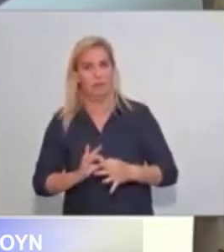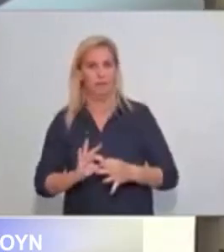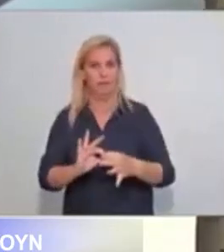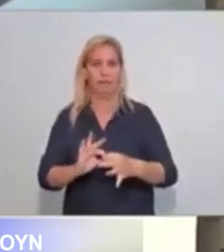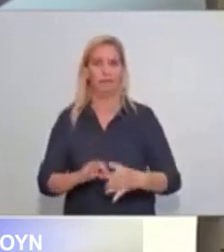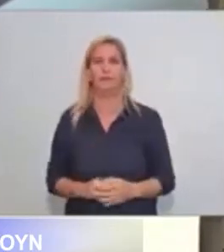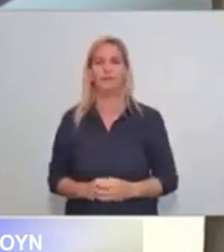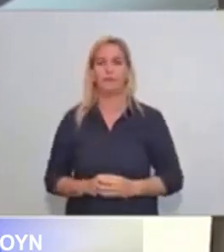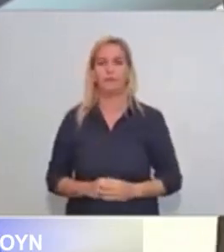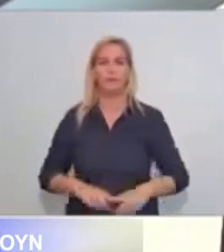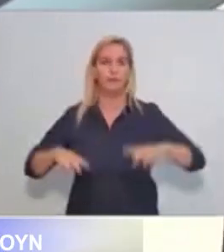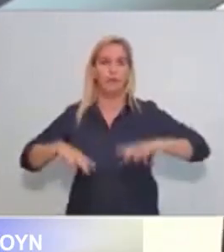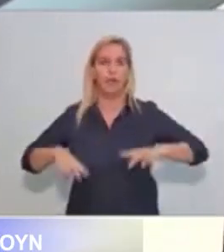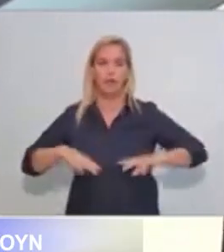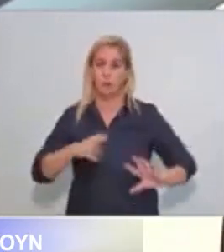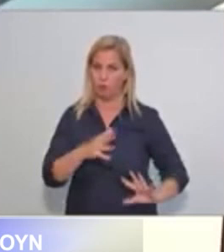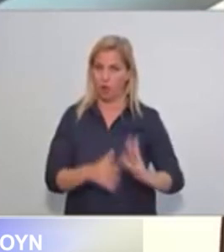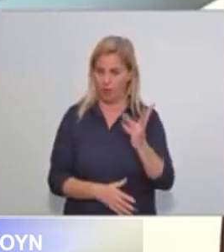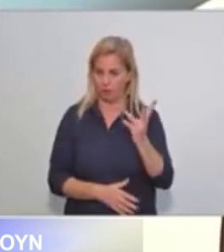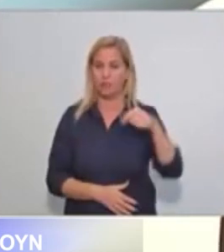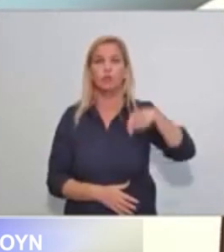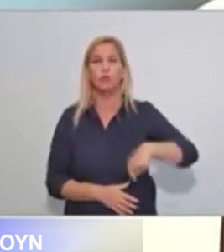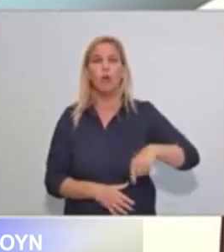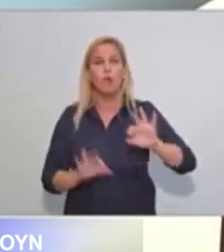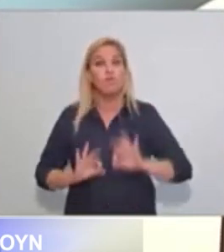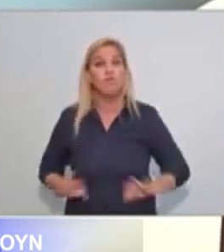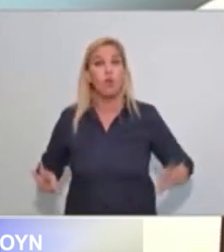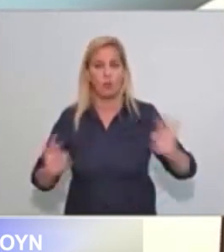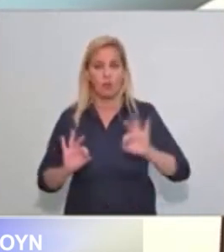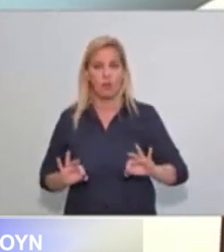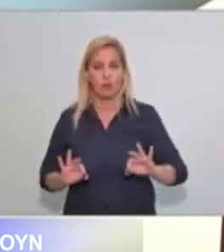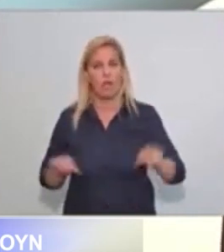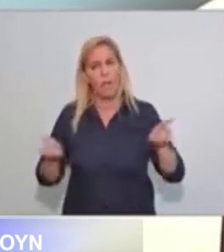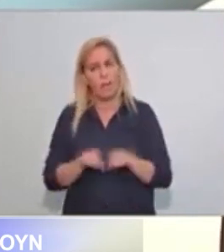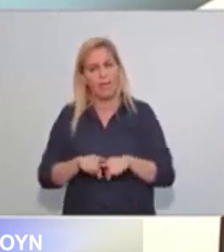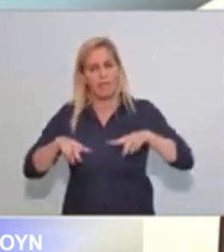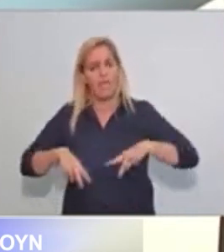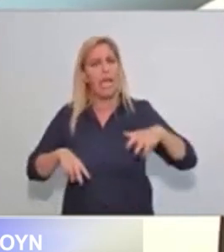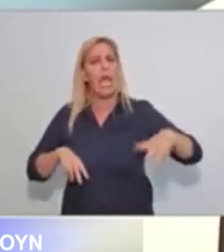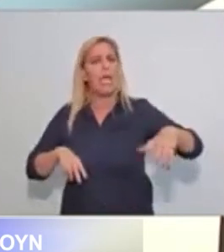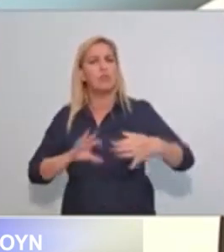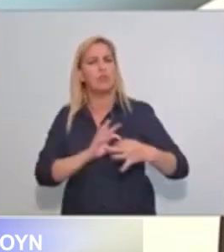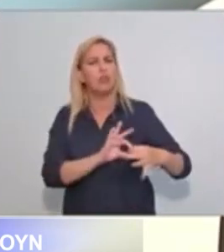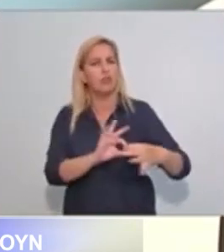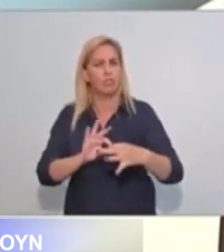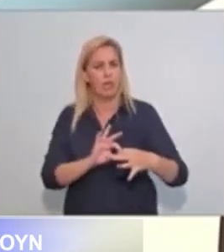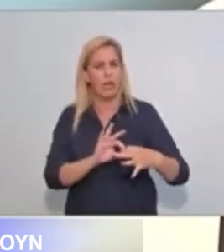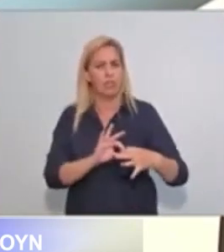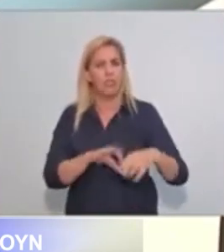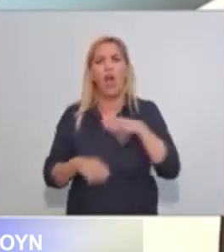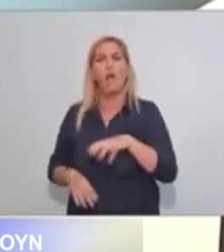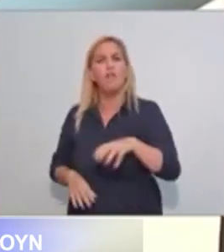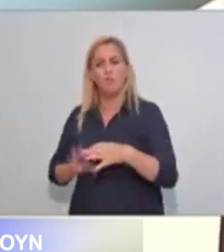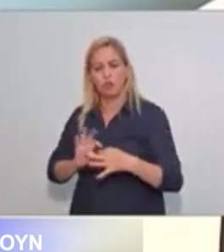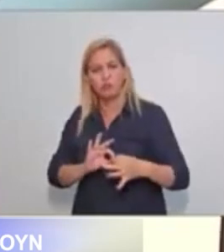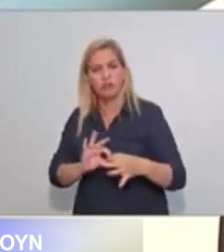Το Υπουργείο Ανάπτυξης προετοιμάζει από κοινού φυσικά με άλλα υπουργεία αλλά και με τους παραγωγικούς φορείς εξειδίκευση